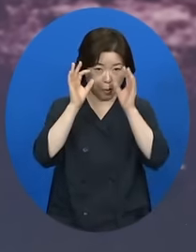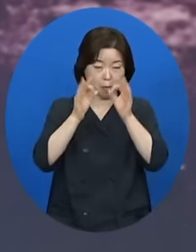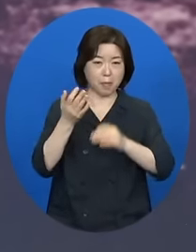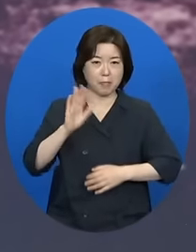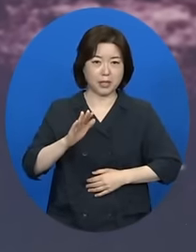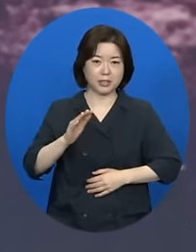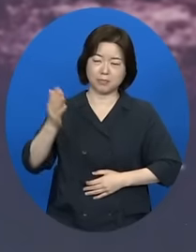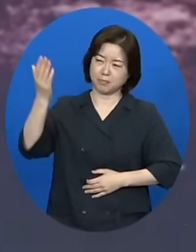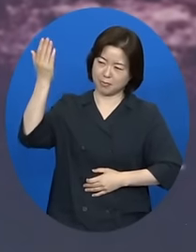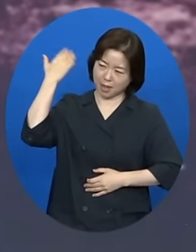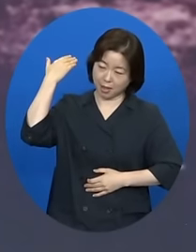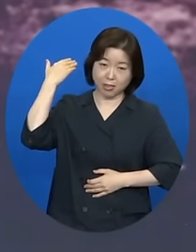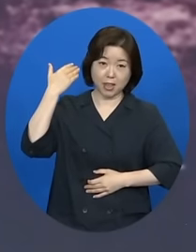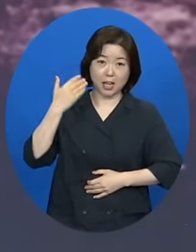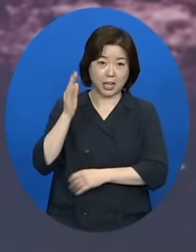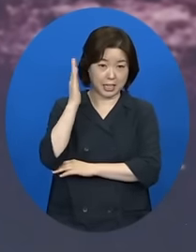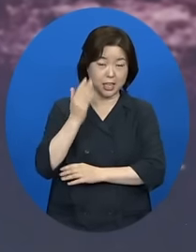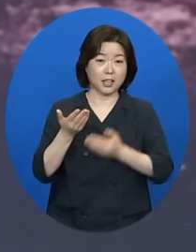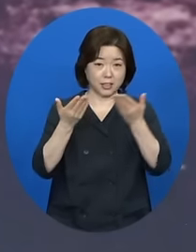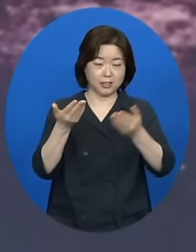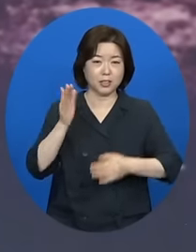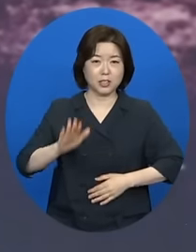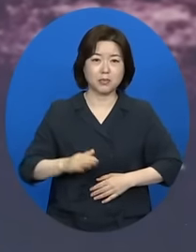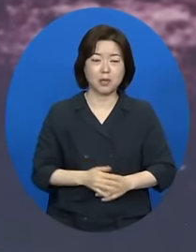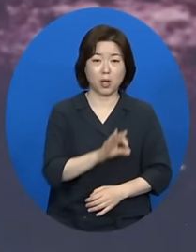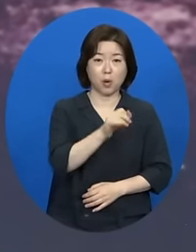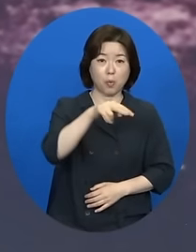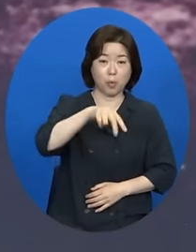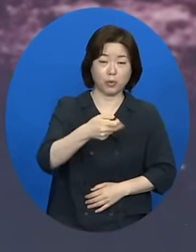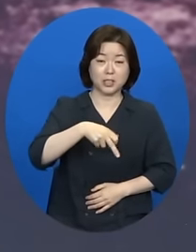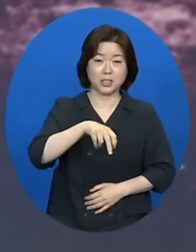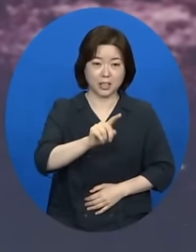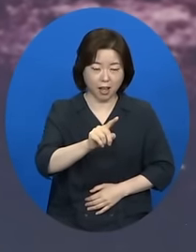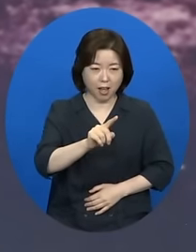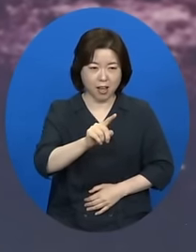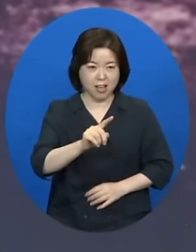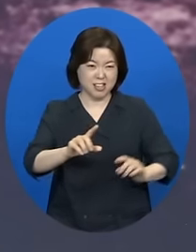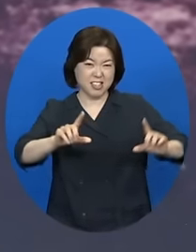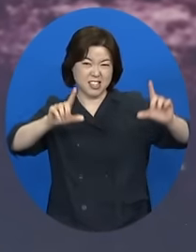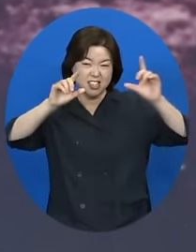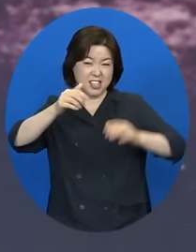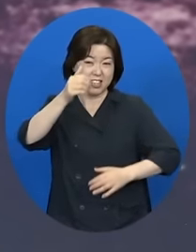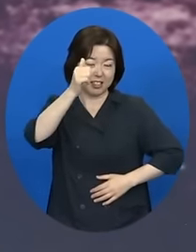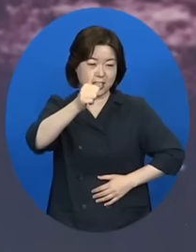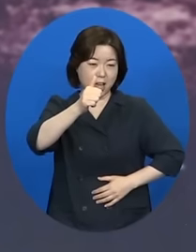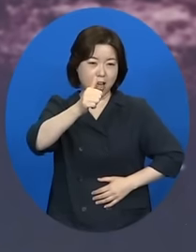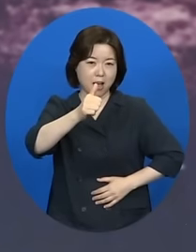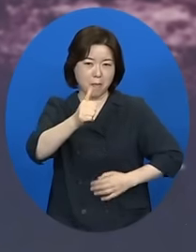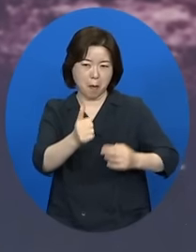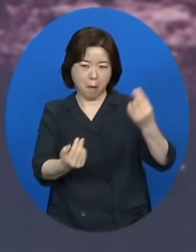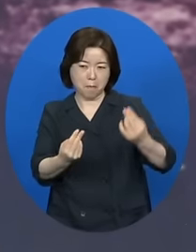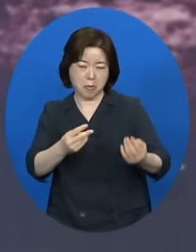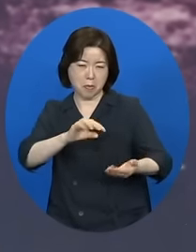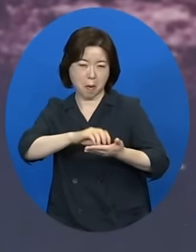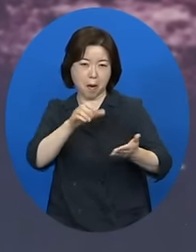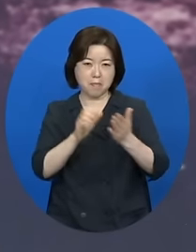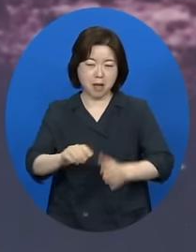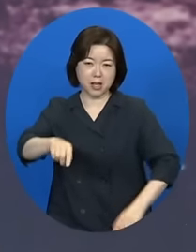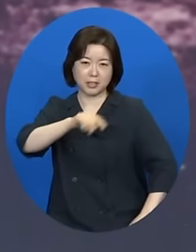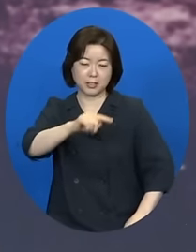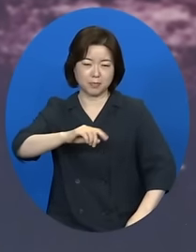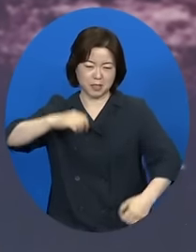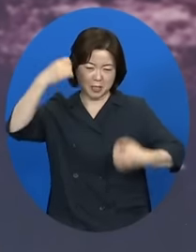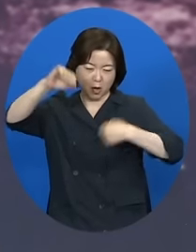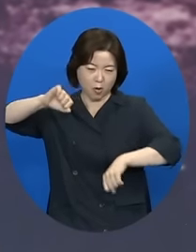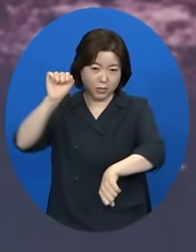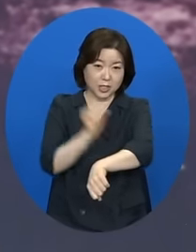예전부터 살펴보았지만 오스카 남우주연상도 울고 올 만큼 아주 그냥 그 연기를 기가 막히게 해가지고 형과 아버지를